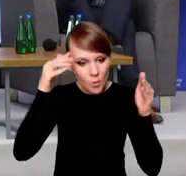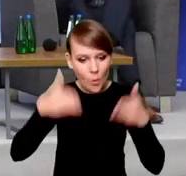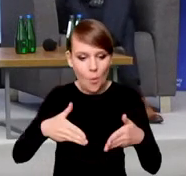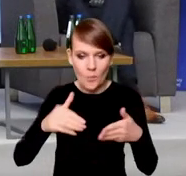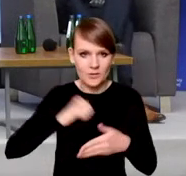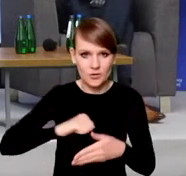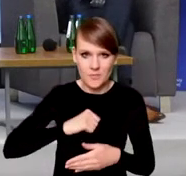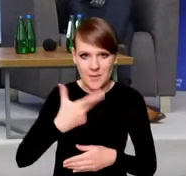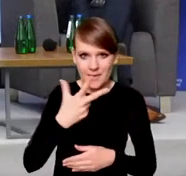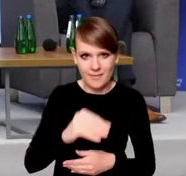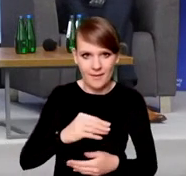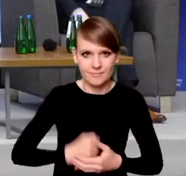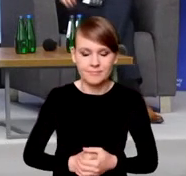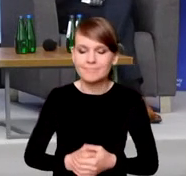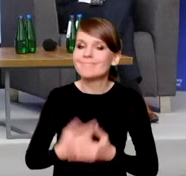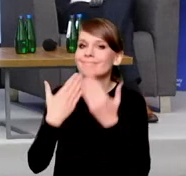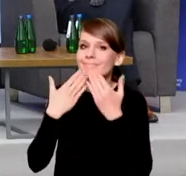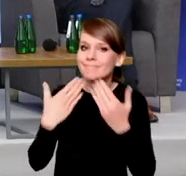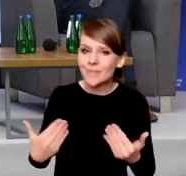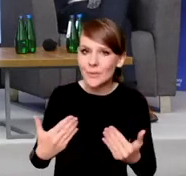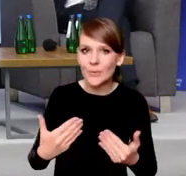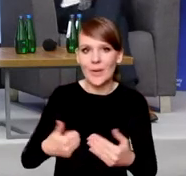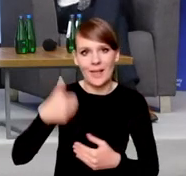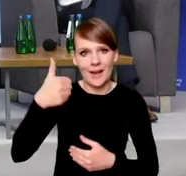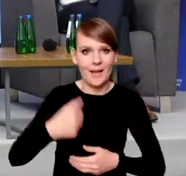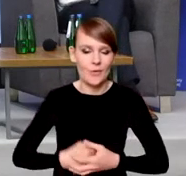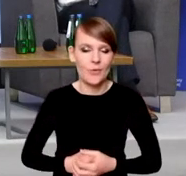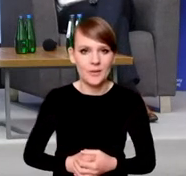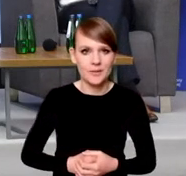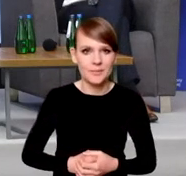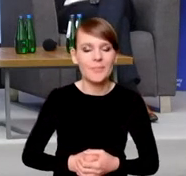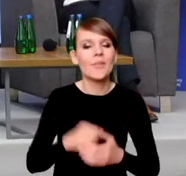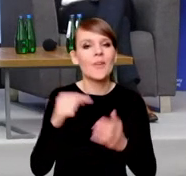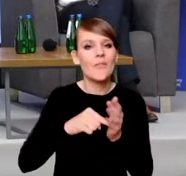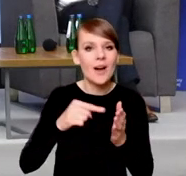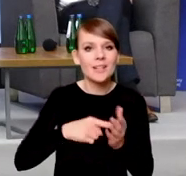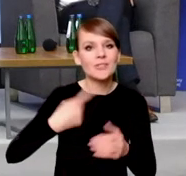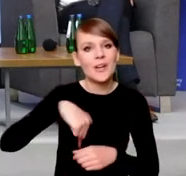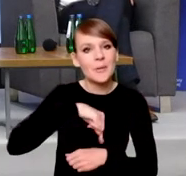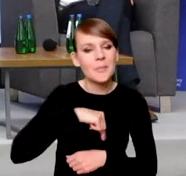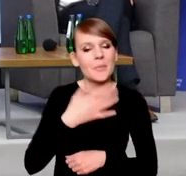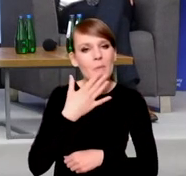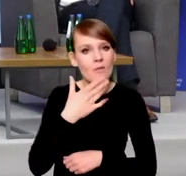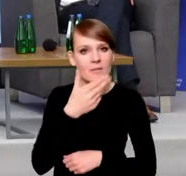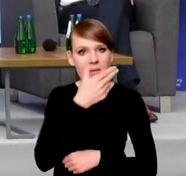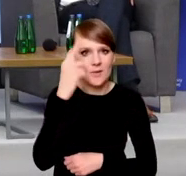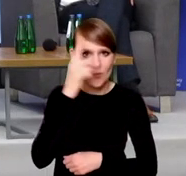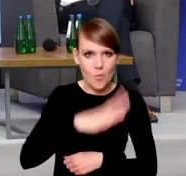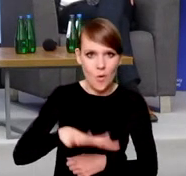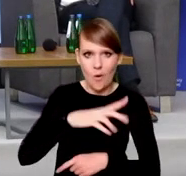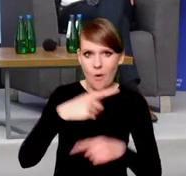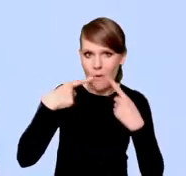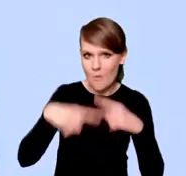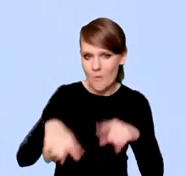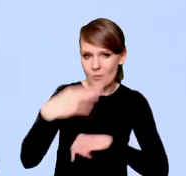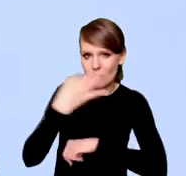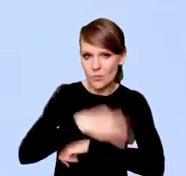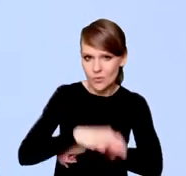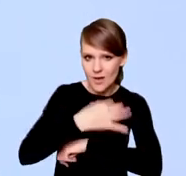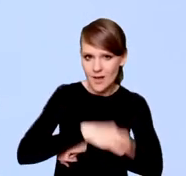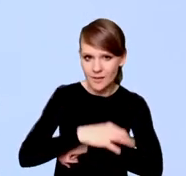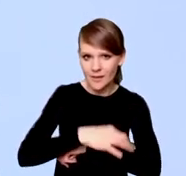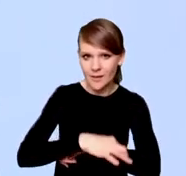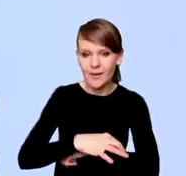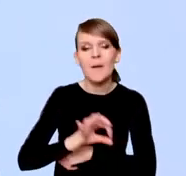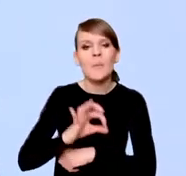Dziękuję. Panie rektorze, właśnie gdy my mówimy o społecznej odpowiedzialności uczelni, według